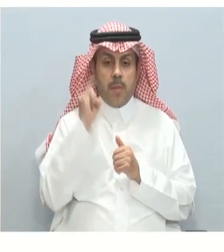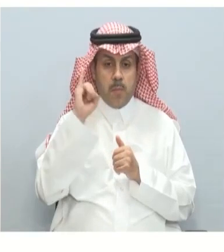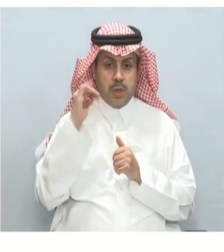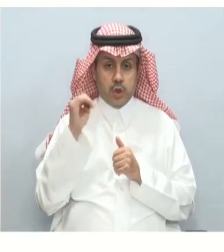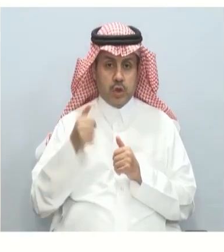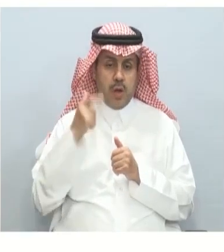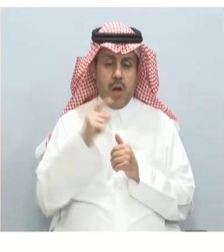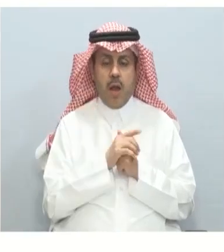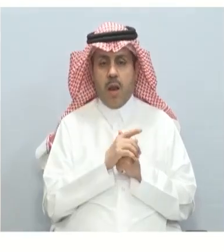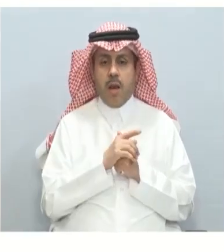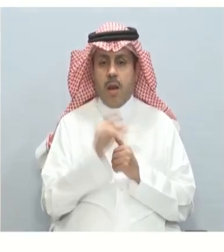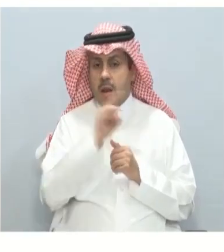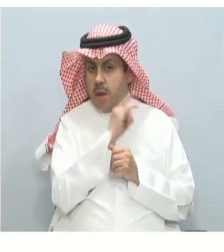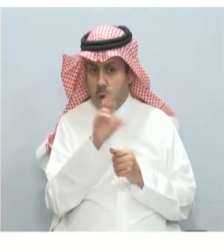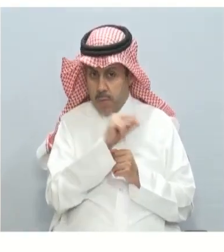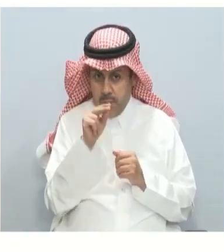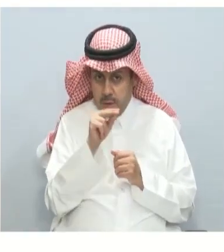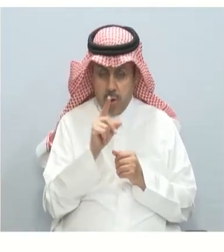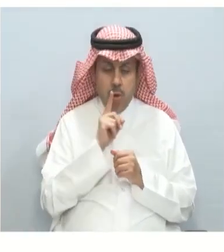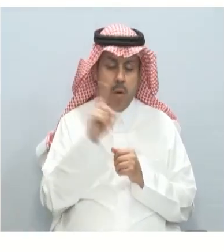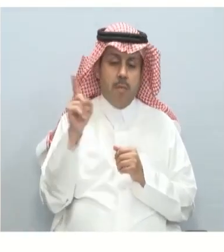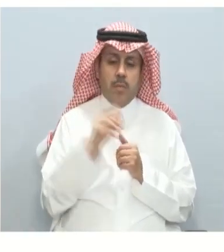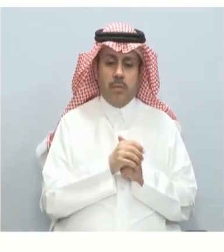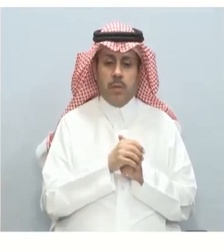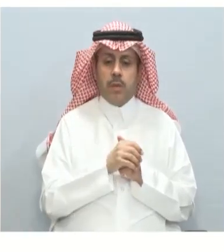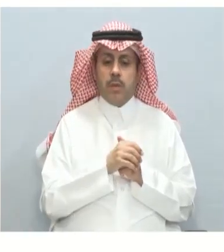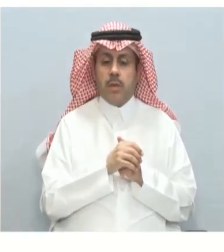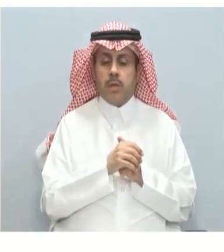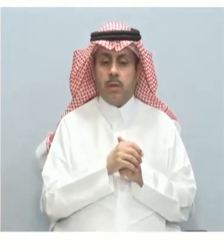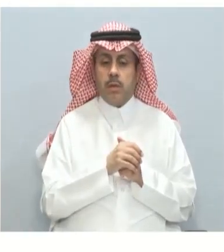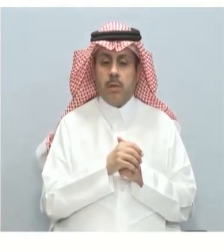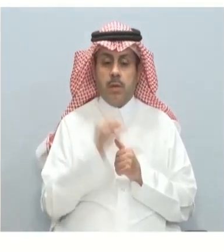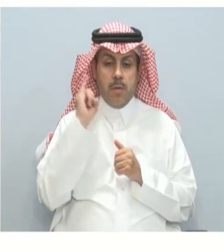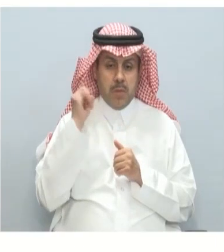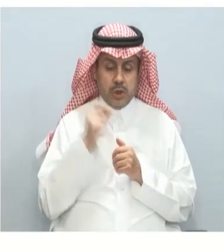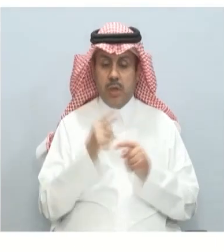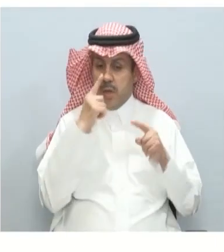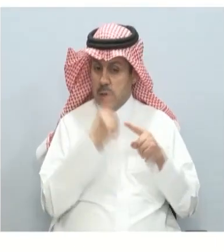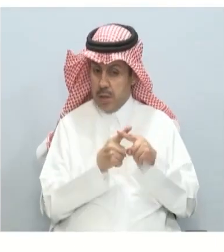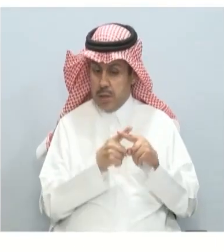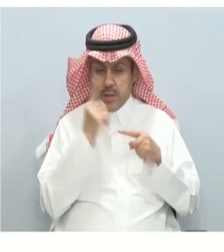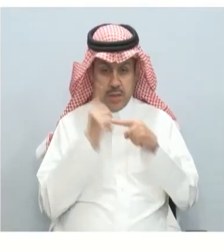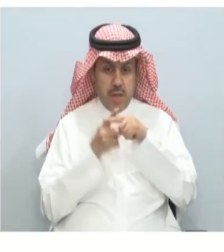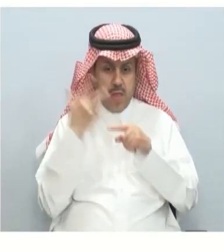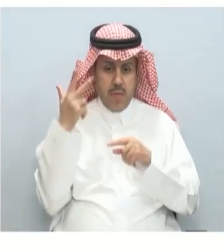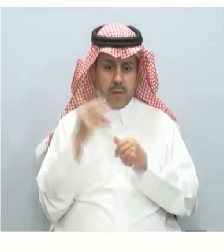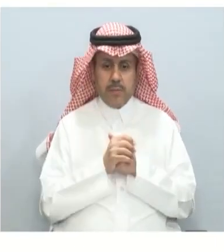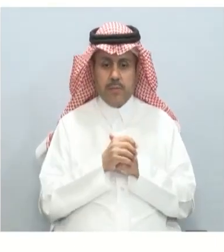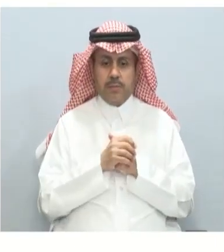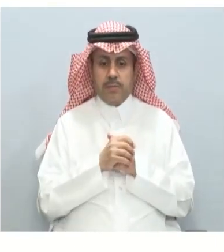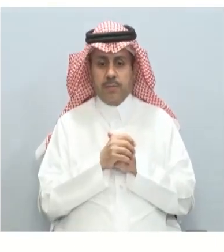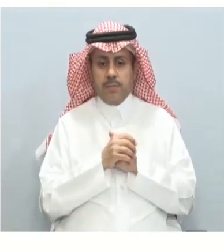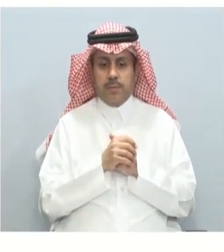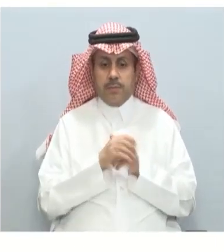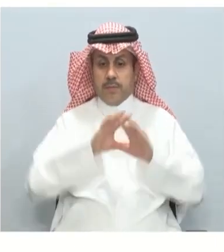ما راح يكون نفس الداله الام اكبر او يساوي الصفر لا المجال راح يكون راح ناخذ اكس زائد 8 كامله